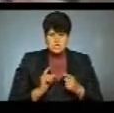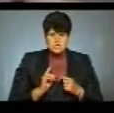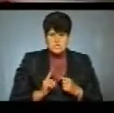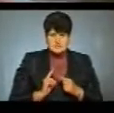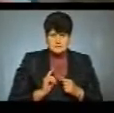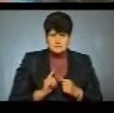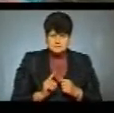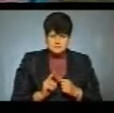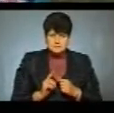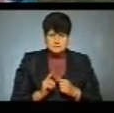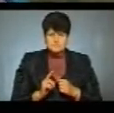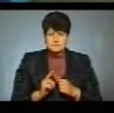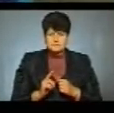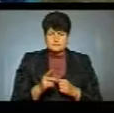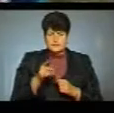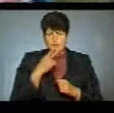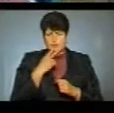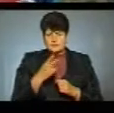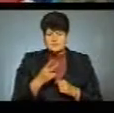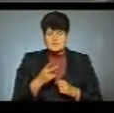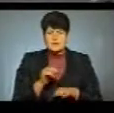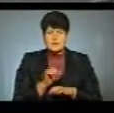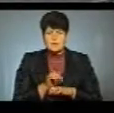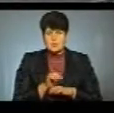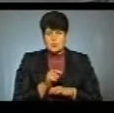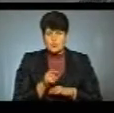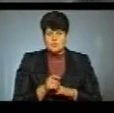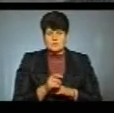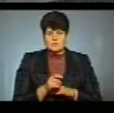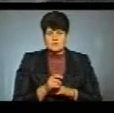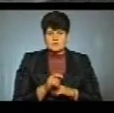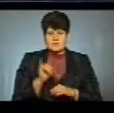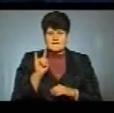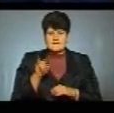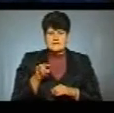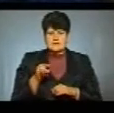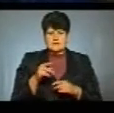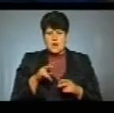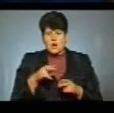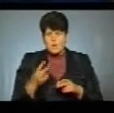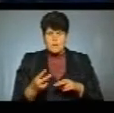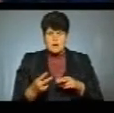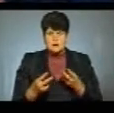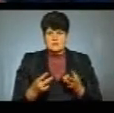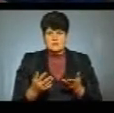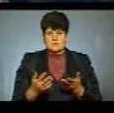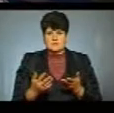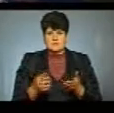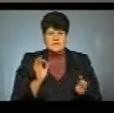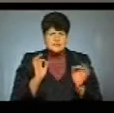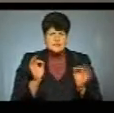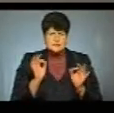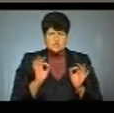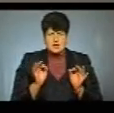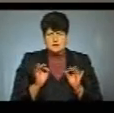подивитися на балконі. От, вікна облітають, вони аж дребіжать ті